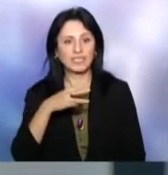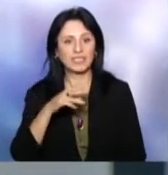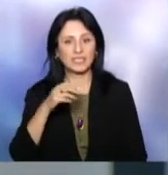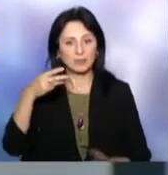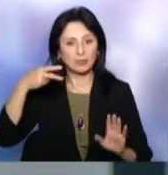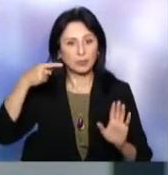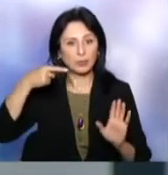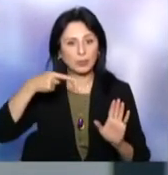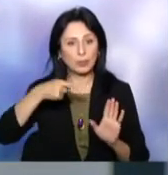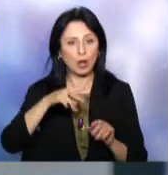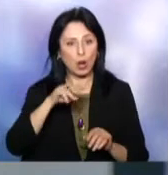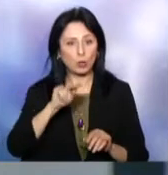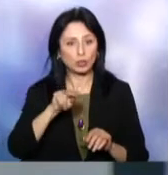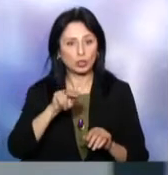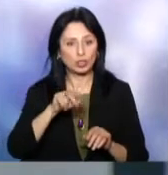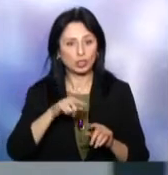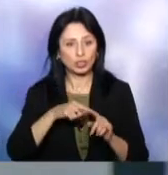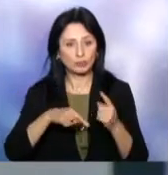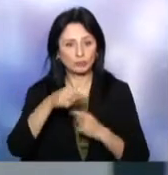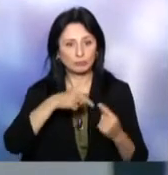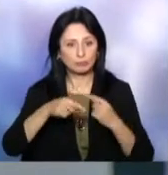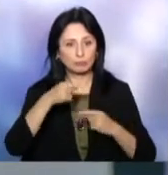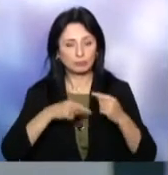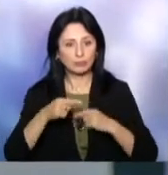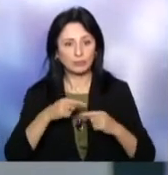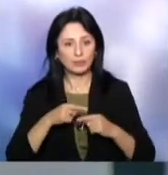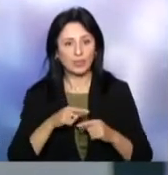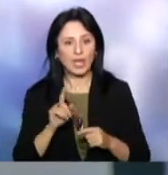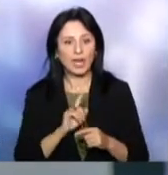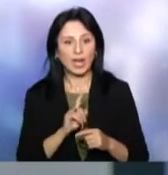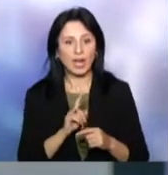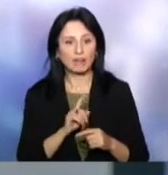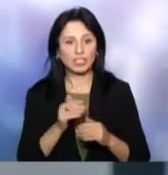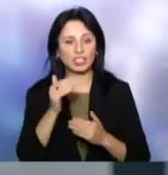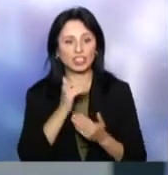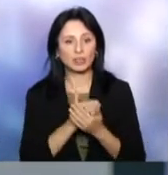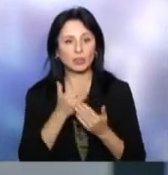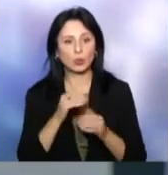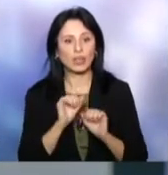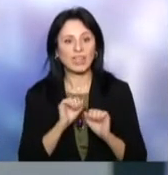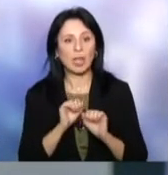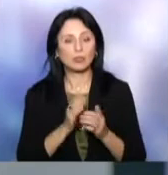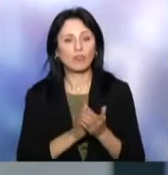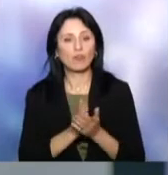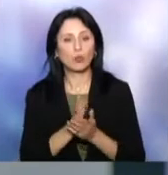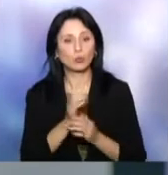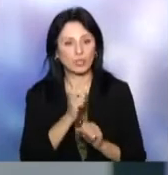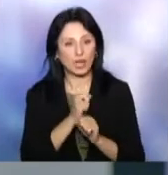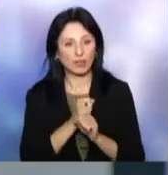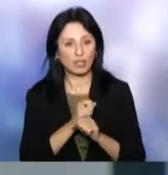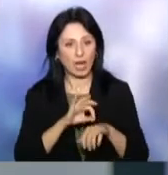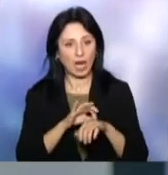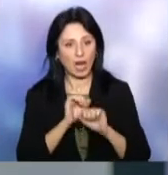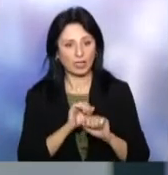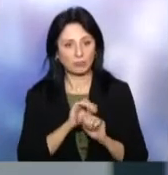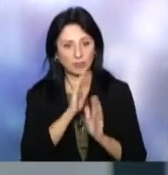სხივის ზემოქმედებით სტიმულაციას განიცდის და გარკვეულ შემდეგ უკვე დამცველობით ფუნქციას ასრულებს, არა მარტო კანისთვის,